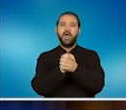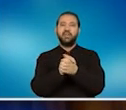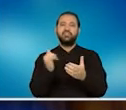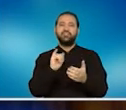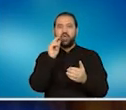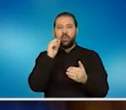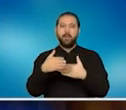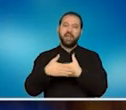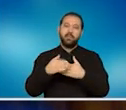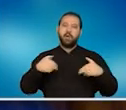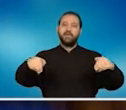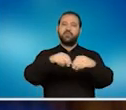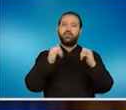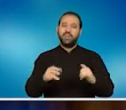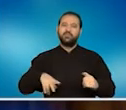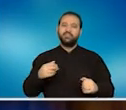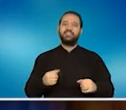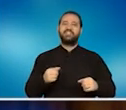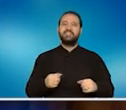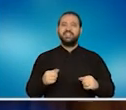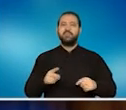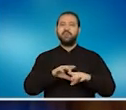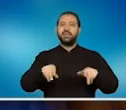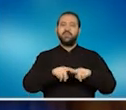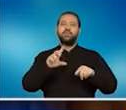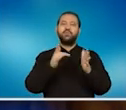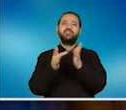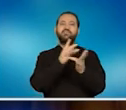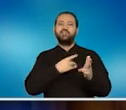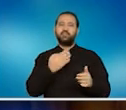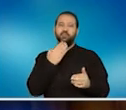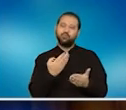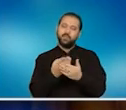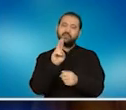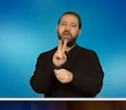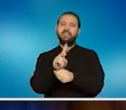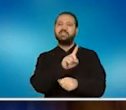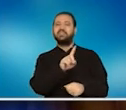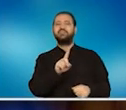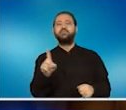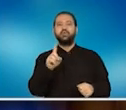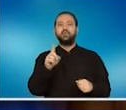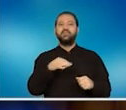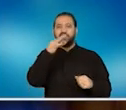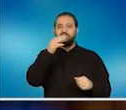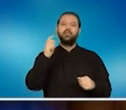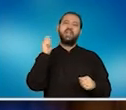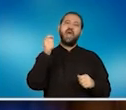de lângă noi, și atunci suntem făuritori ai bucuriei. Vă mulțumesc pentru atenția acordată